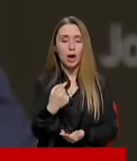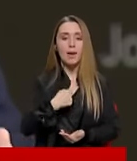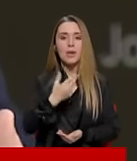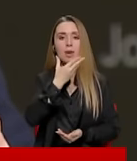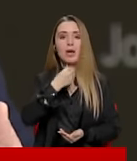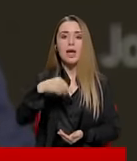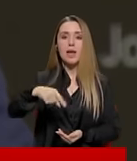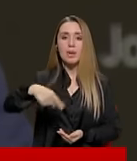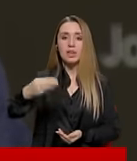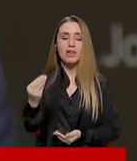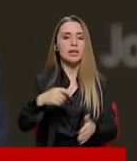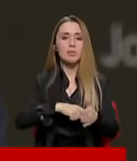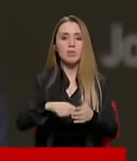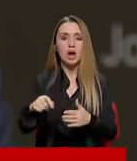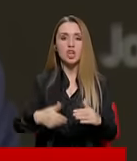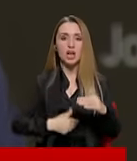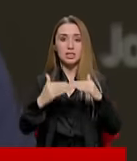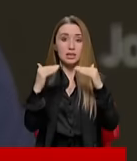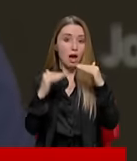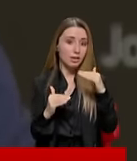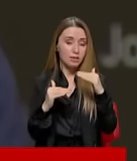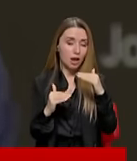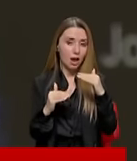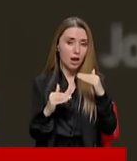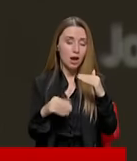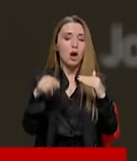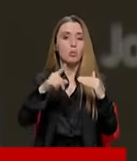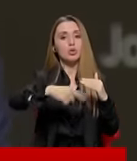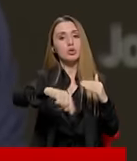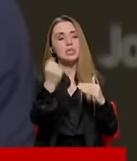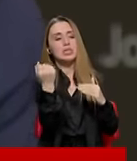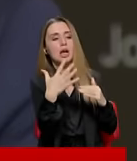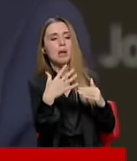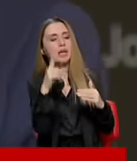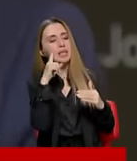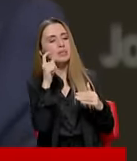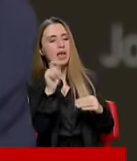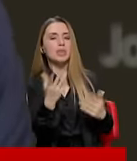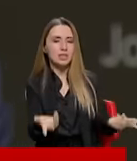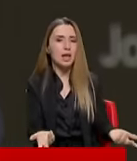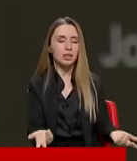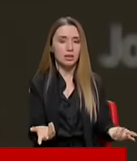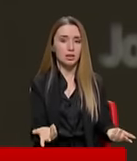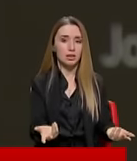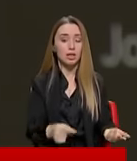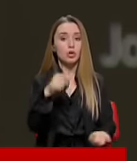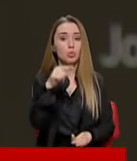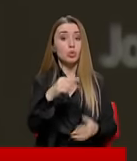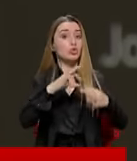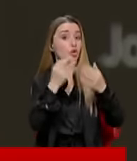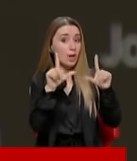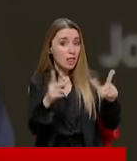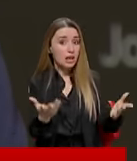emekliye verdiğim maaş açlık sınırının altında Şimdi bunu siz rakam tespit ettiyseniz Eee bunu ya